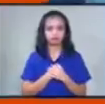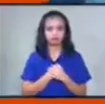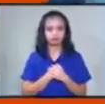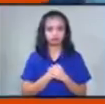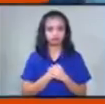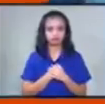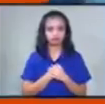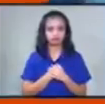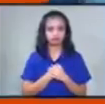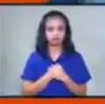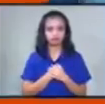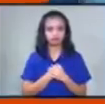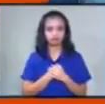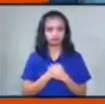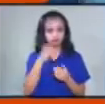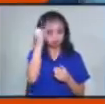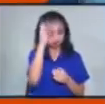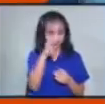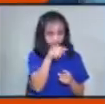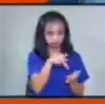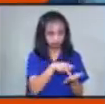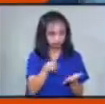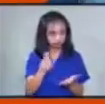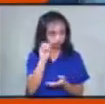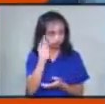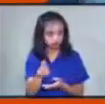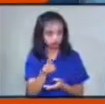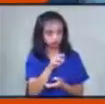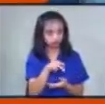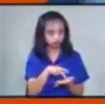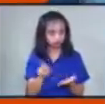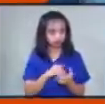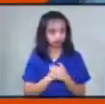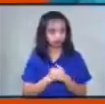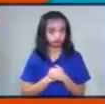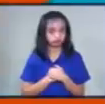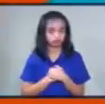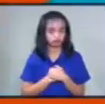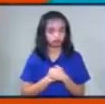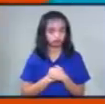So bakit tulala lang muna ko sa'yo. Sir, magbabayad po kayo, sir, o magbabayad kayo?